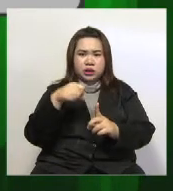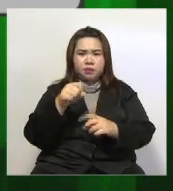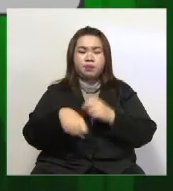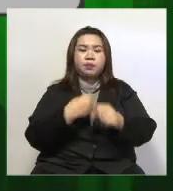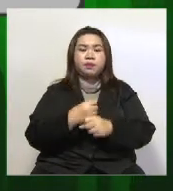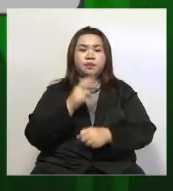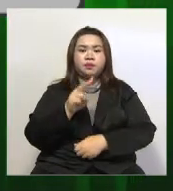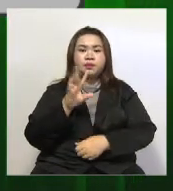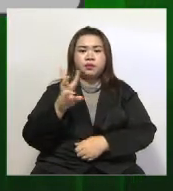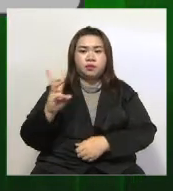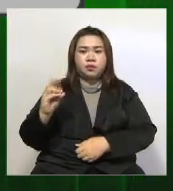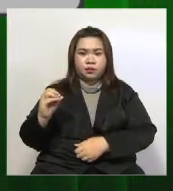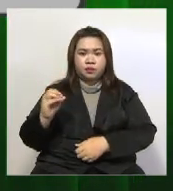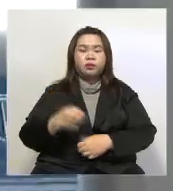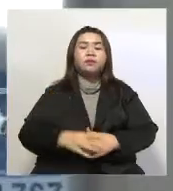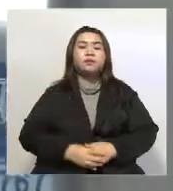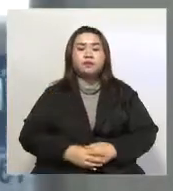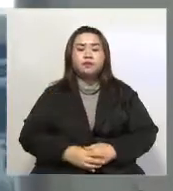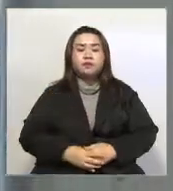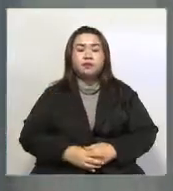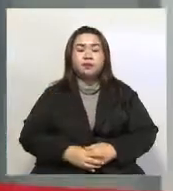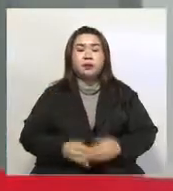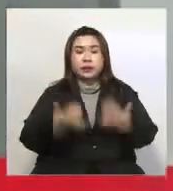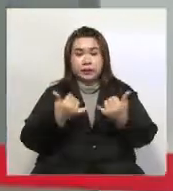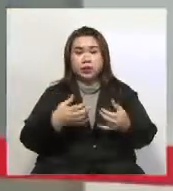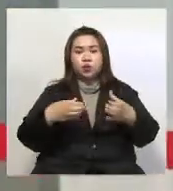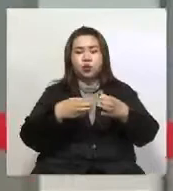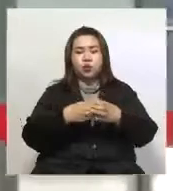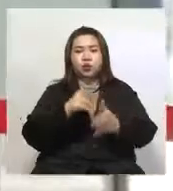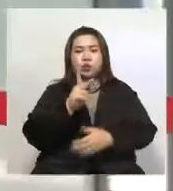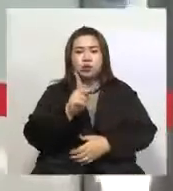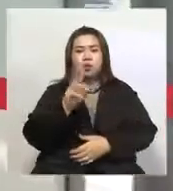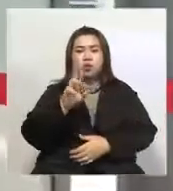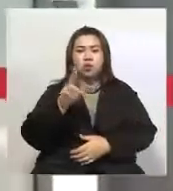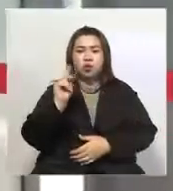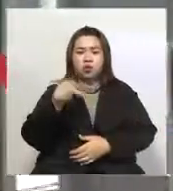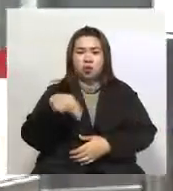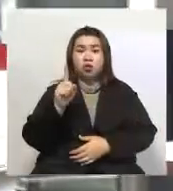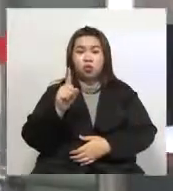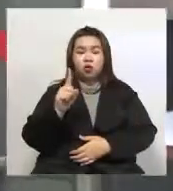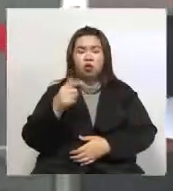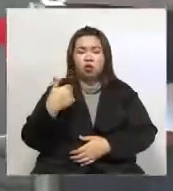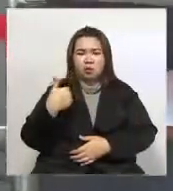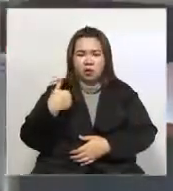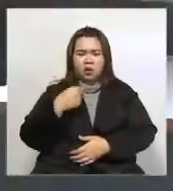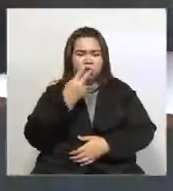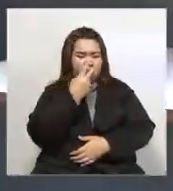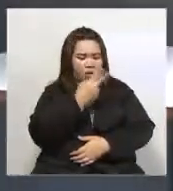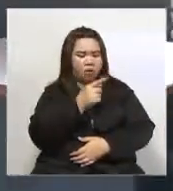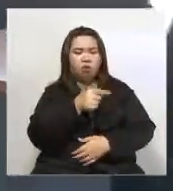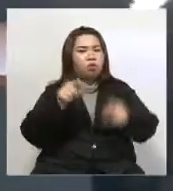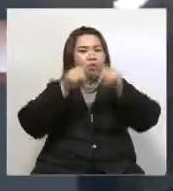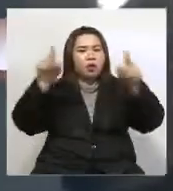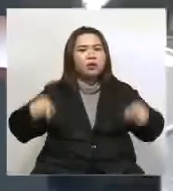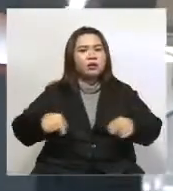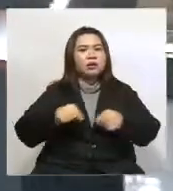พ.ศ. 2560ค่ะขณะที่กรรมการร่างรัฐธรรมนูญก็เห็นว่าคำสั่งหัวหน้าคสช.ฉบับนี้ไม่น่าจะ